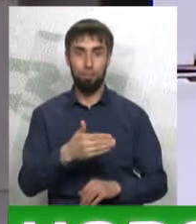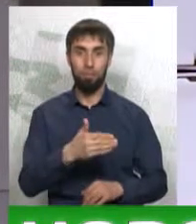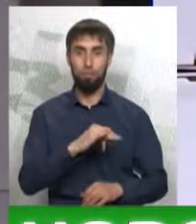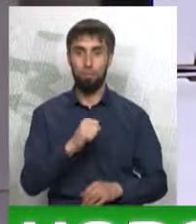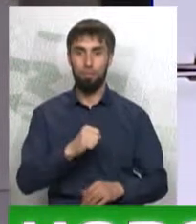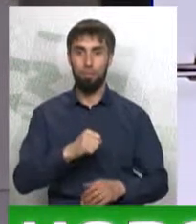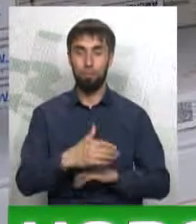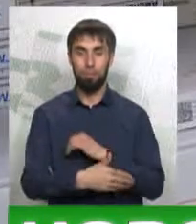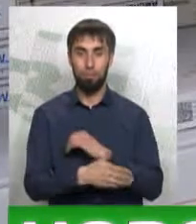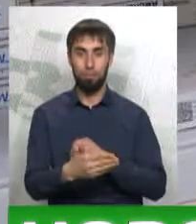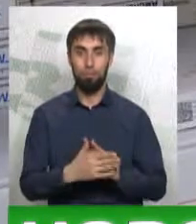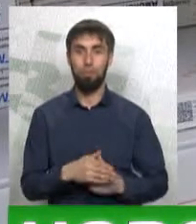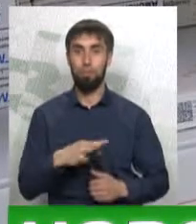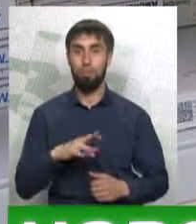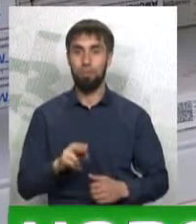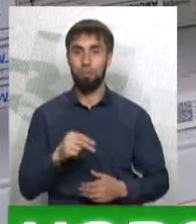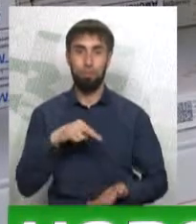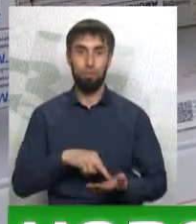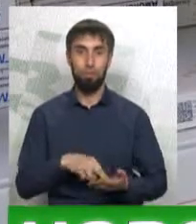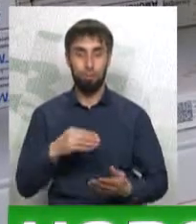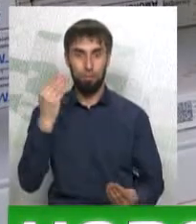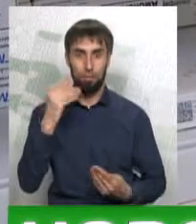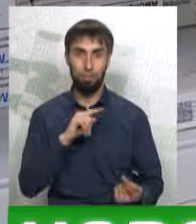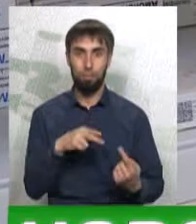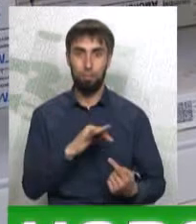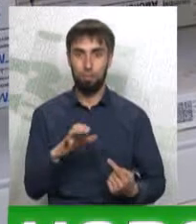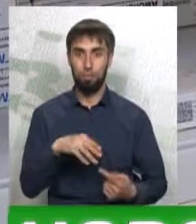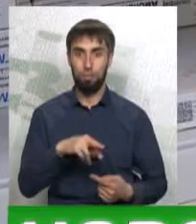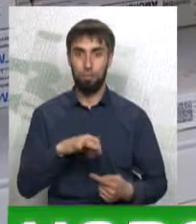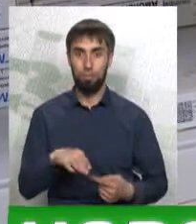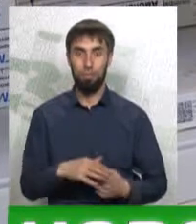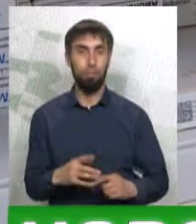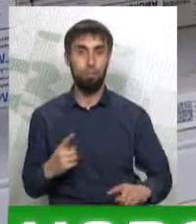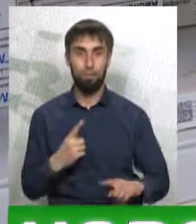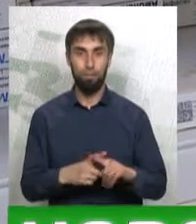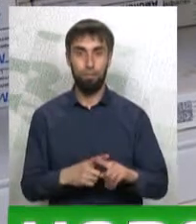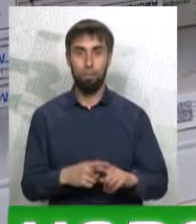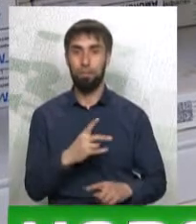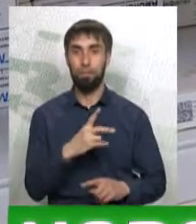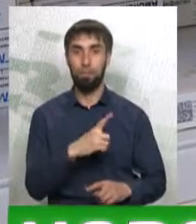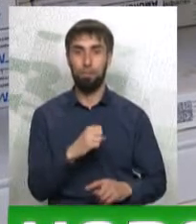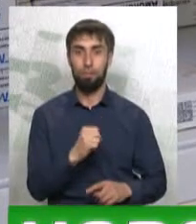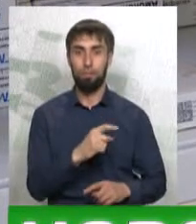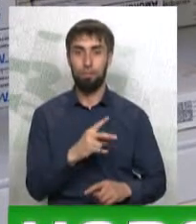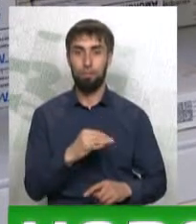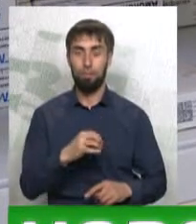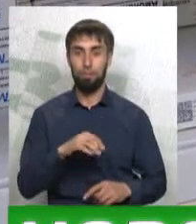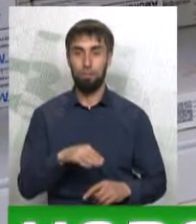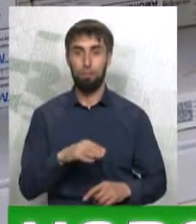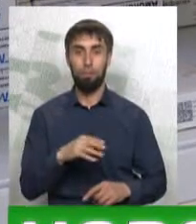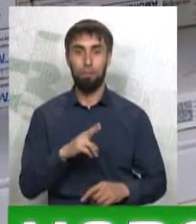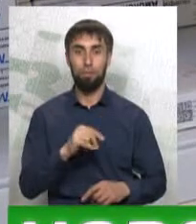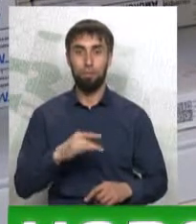этого последствия. Так как цена, например, на противовирусные препараты плюс назначает капельно, чтобы